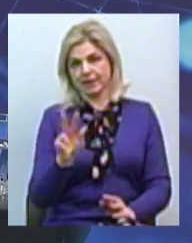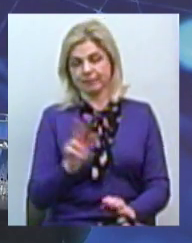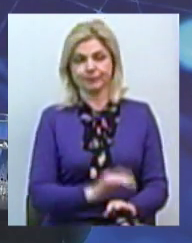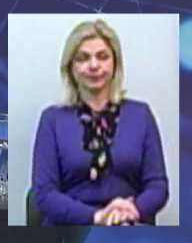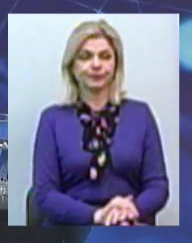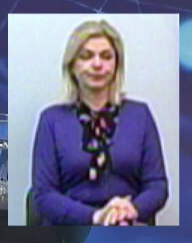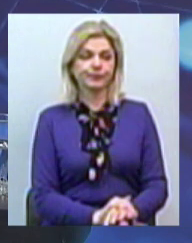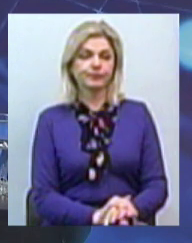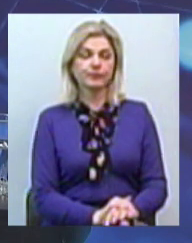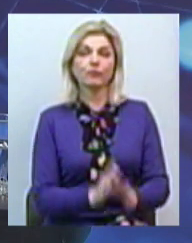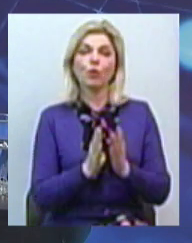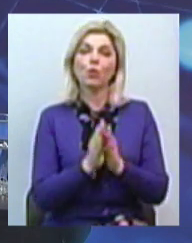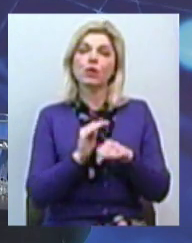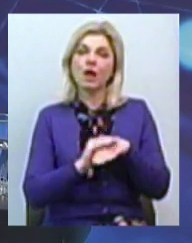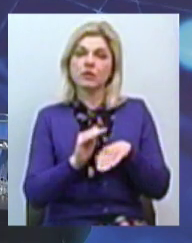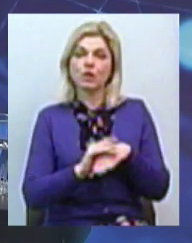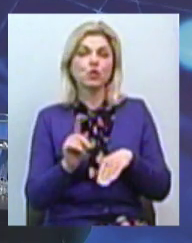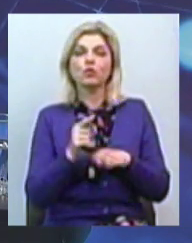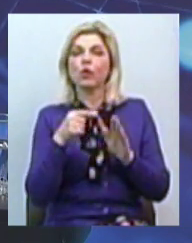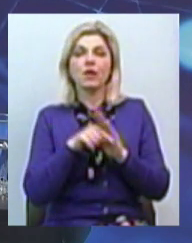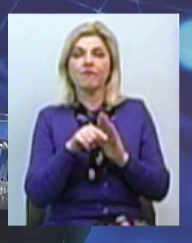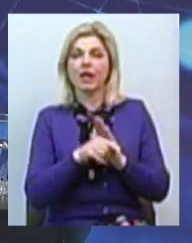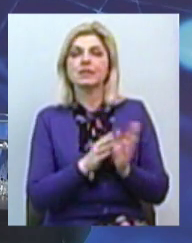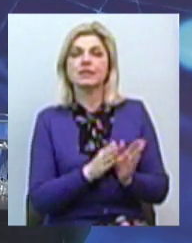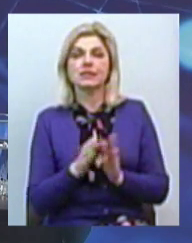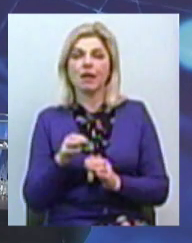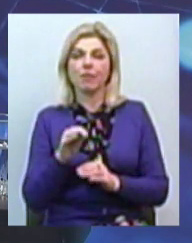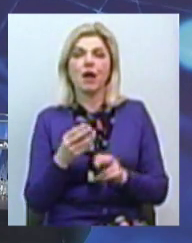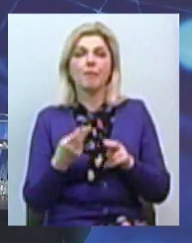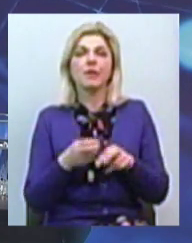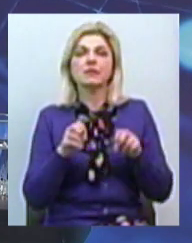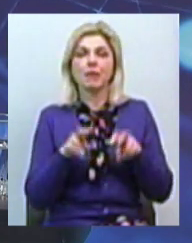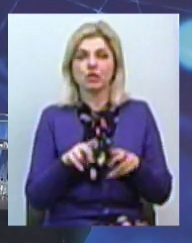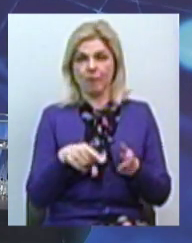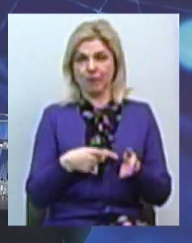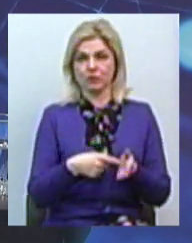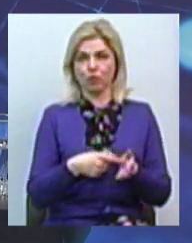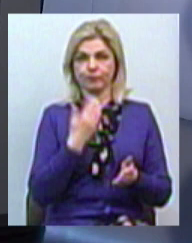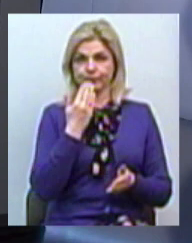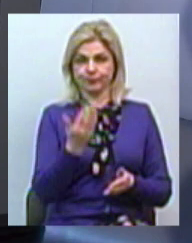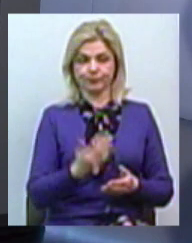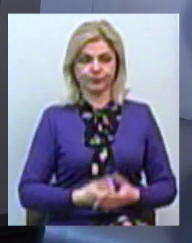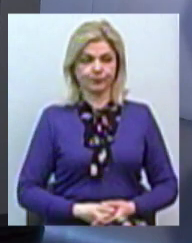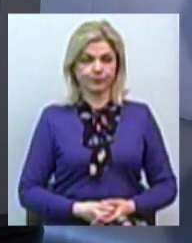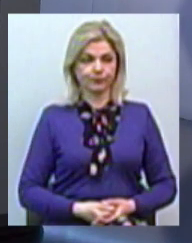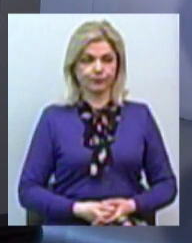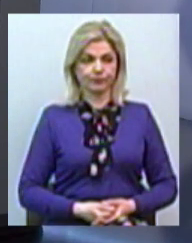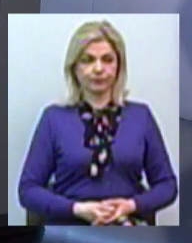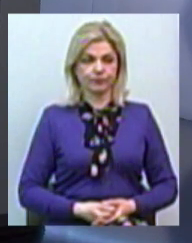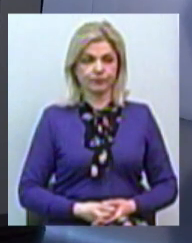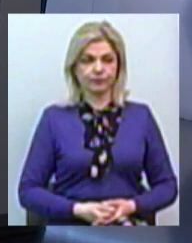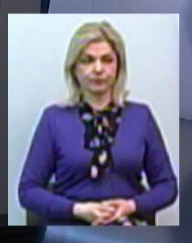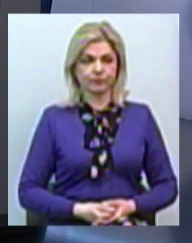76 92 33. Дмитро, будь ласка, що собою являє сьогодні система «Безпечне місто»? Ще раз добрий